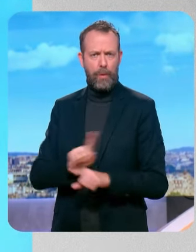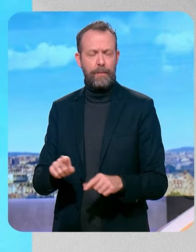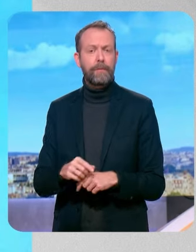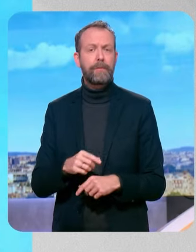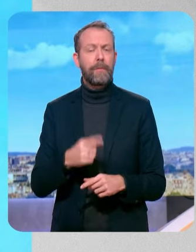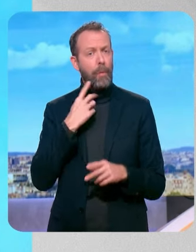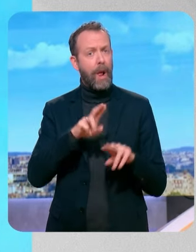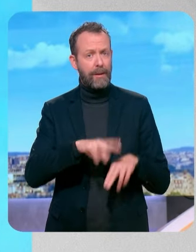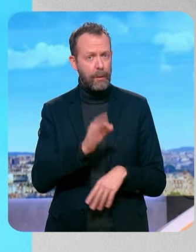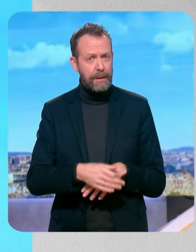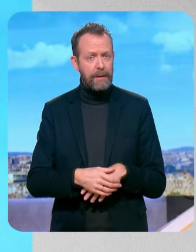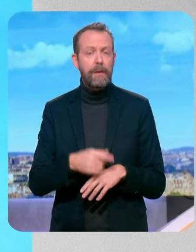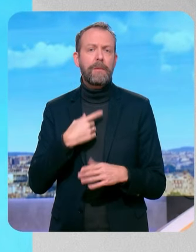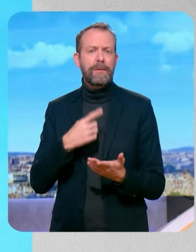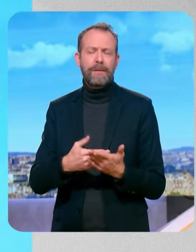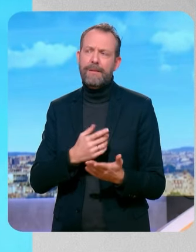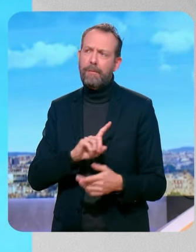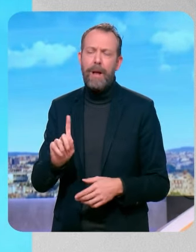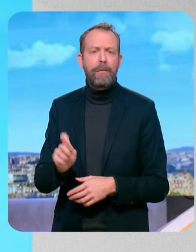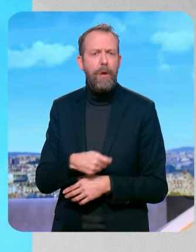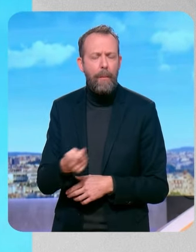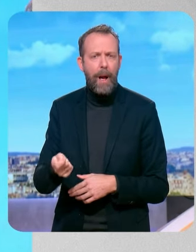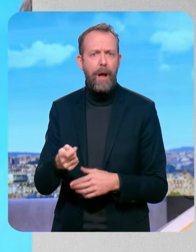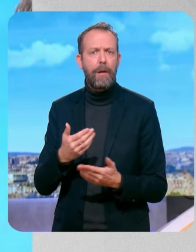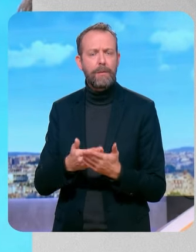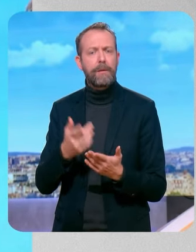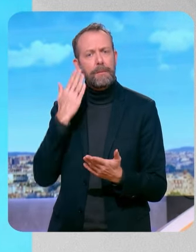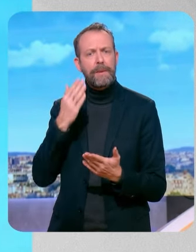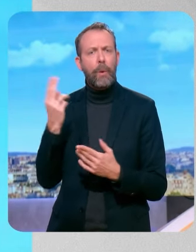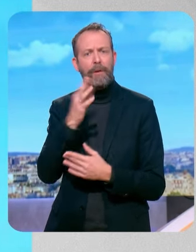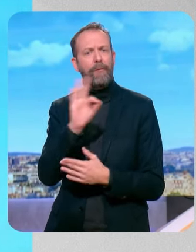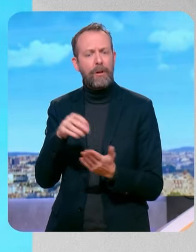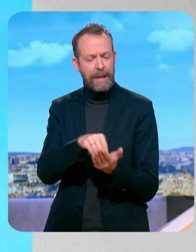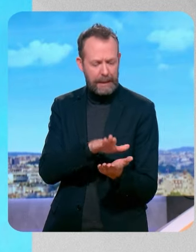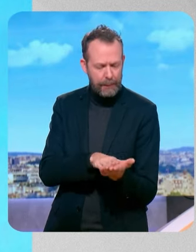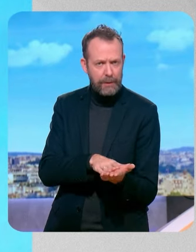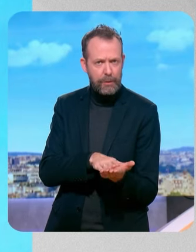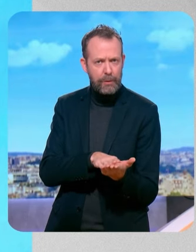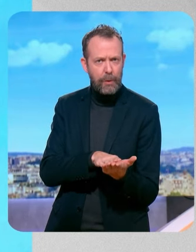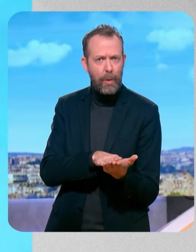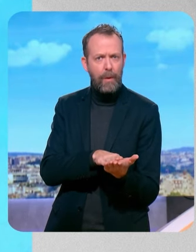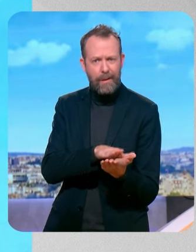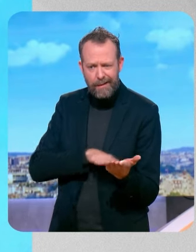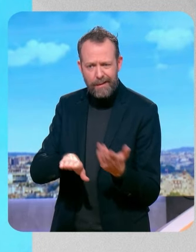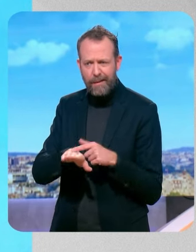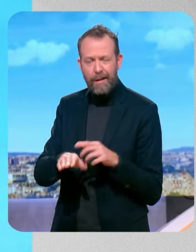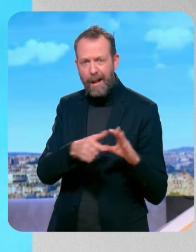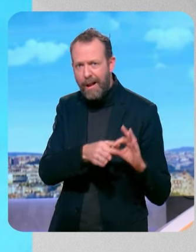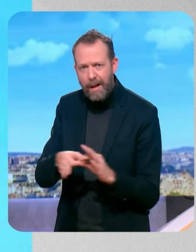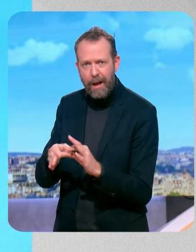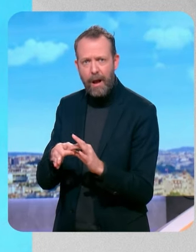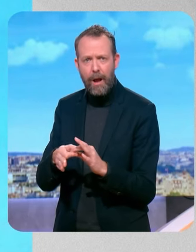pas été normal que l'inscription dans une université française dépende des